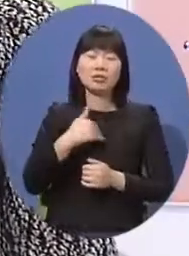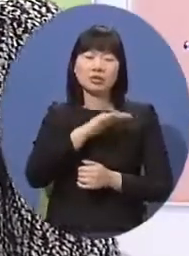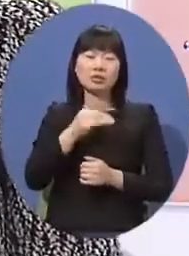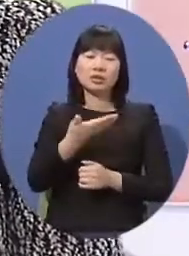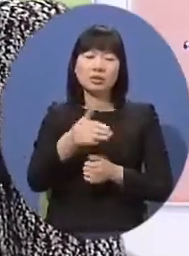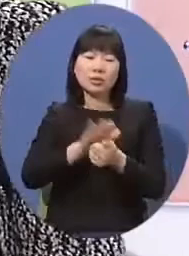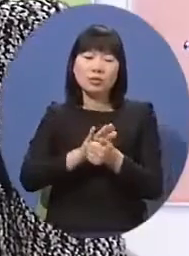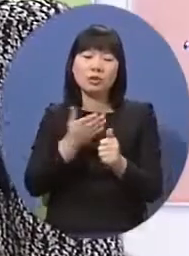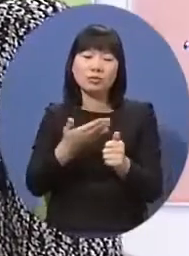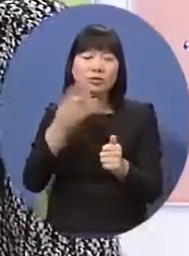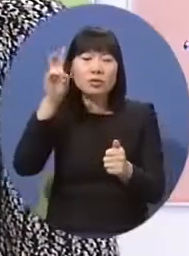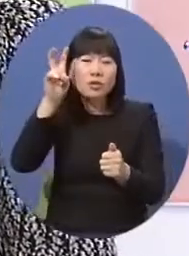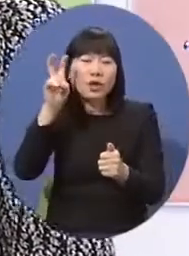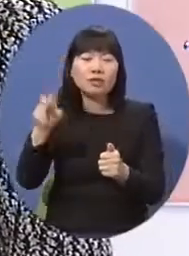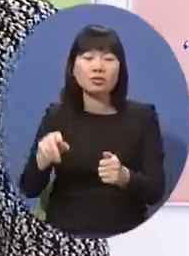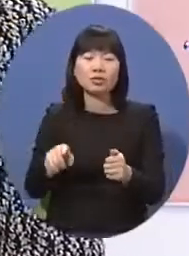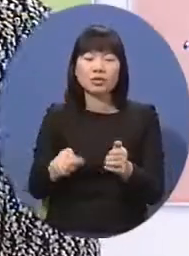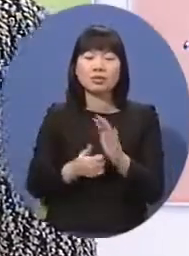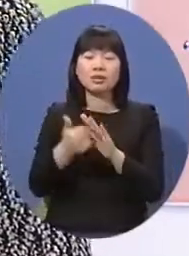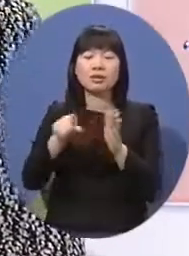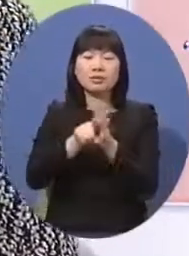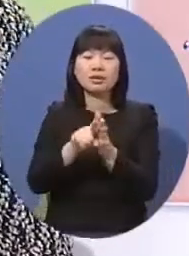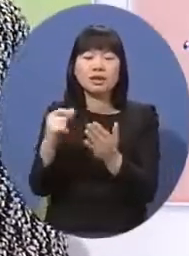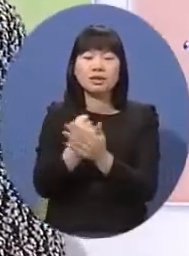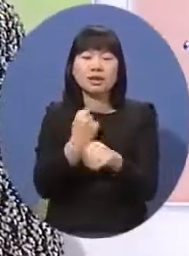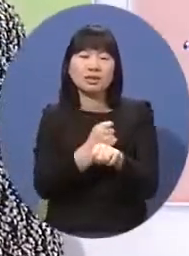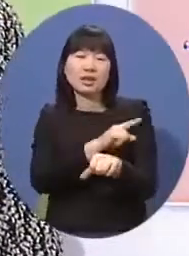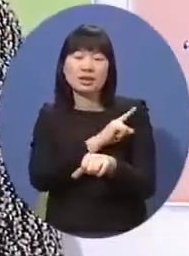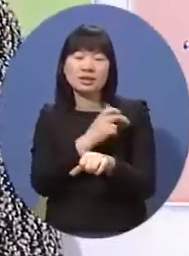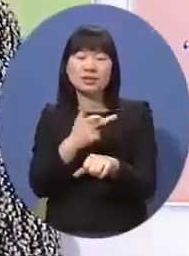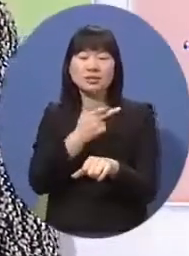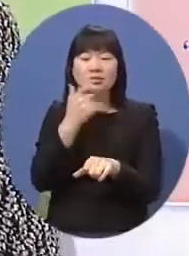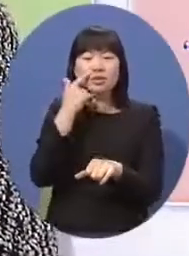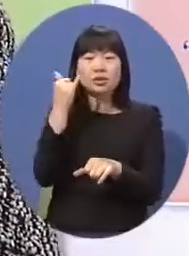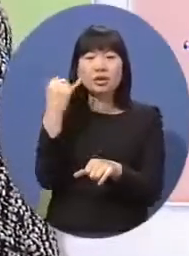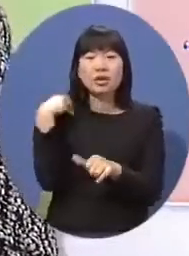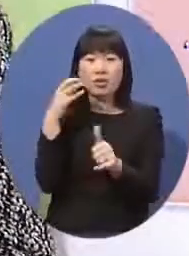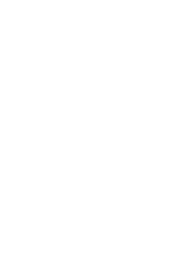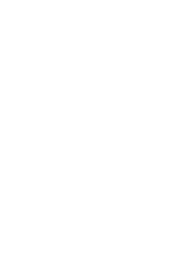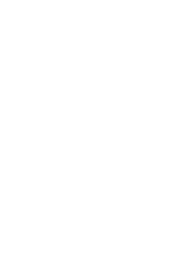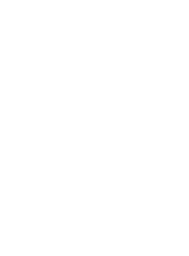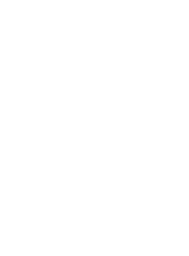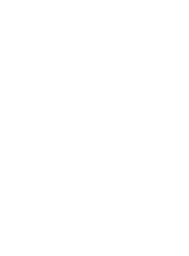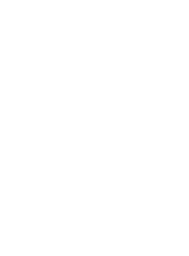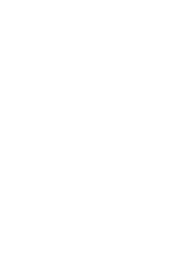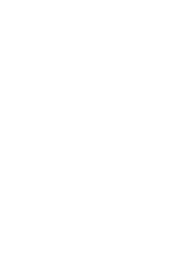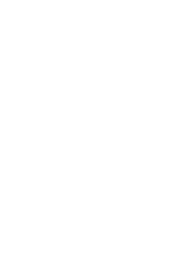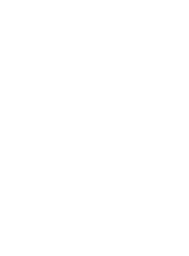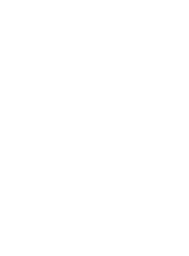돌봐줄 거야. 라고 희망과 믿음을 갖게 하는 게 가장 큰 부모님의 역할입니다. 네.